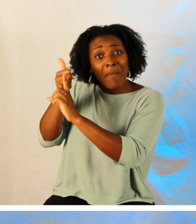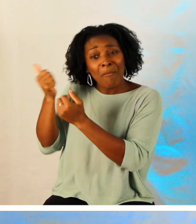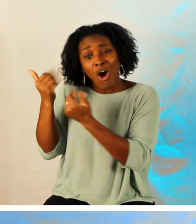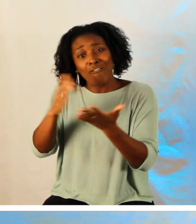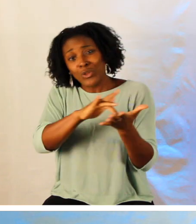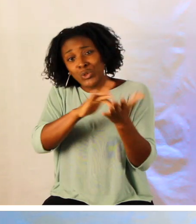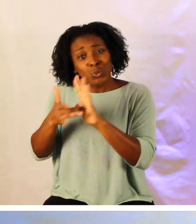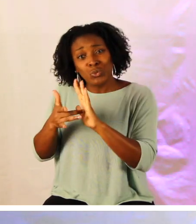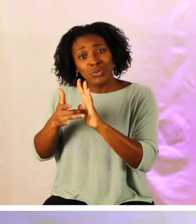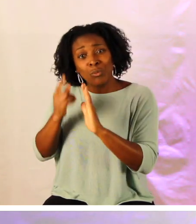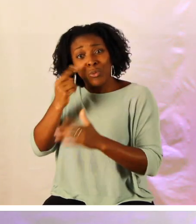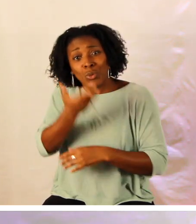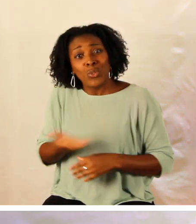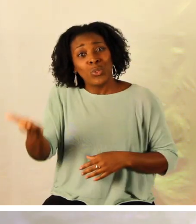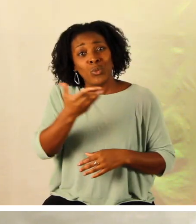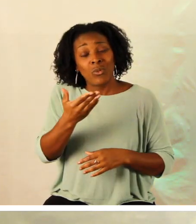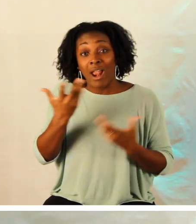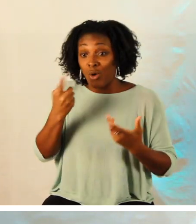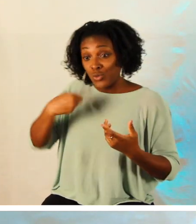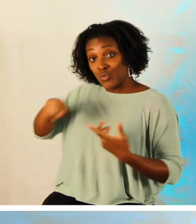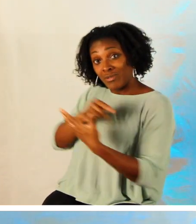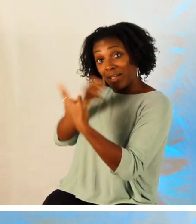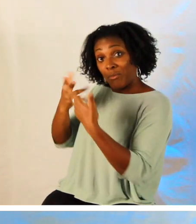C'est ça notre réponse d'amour pour Dieu.